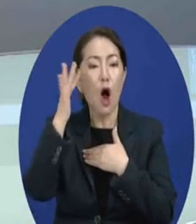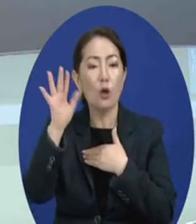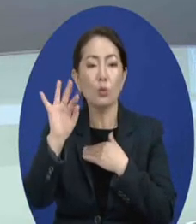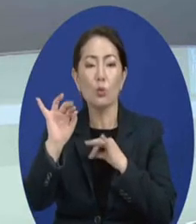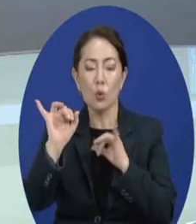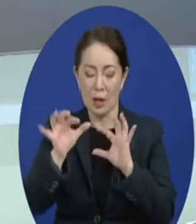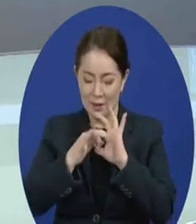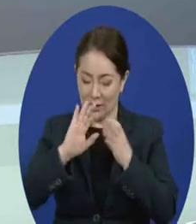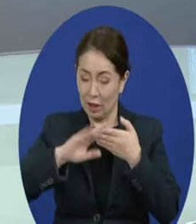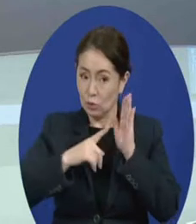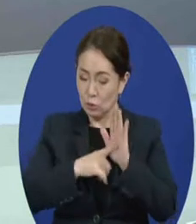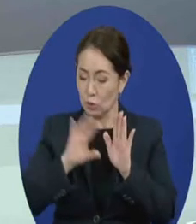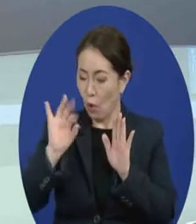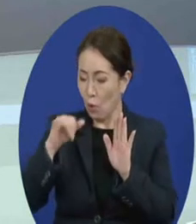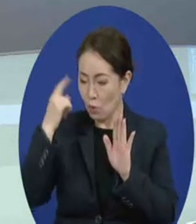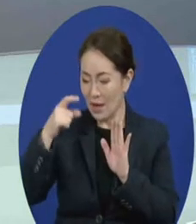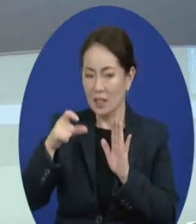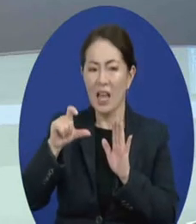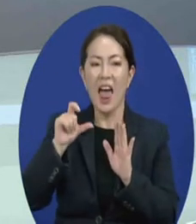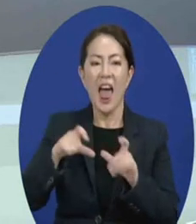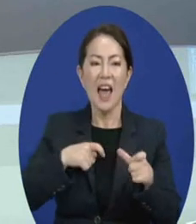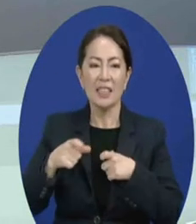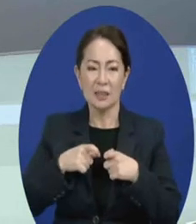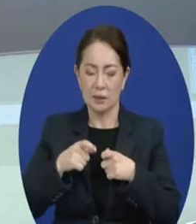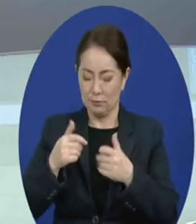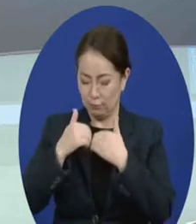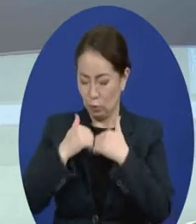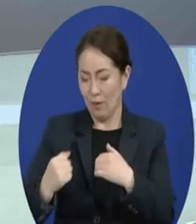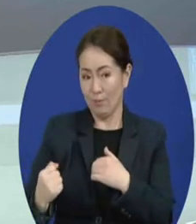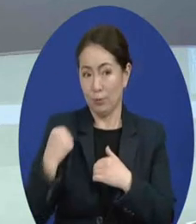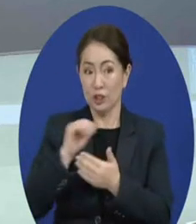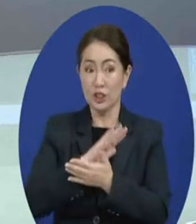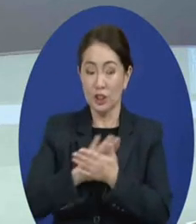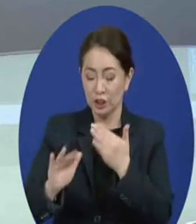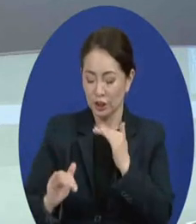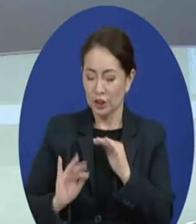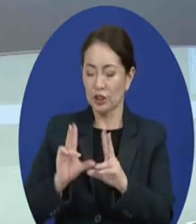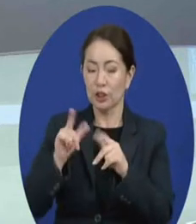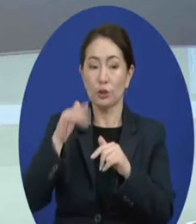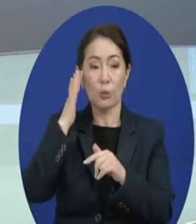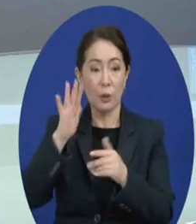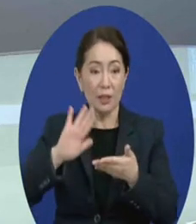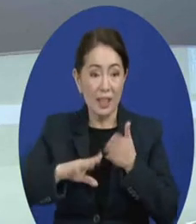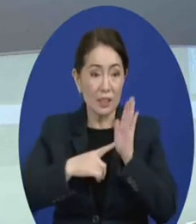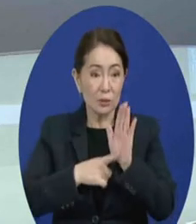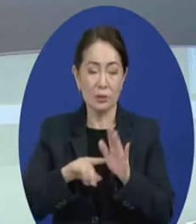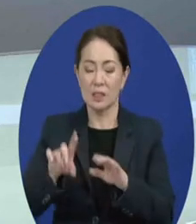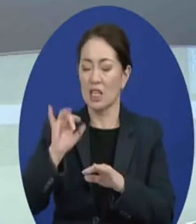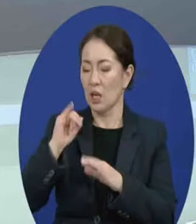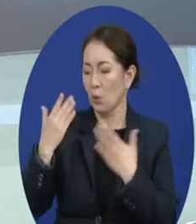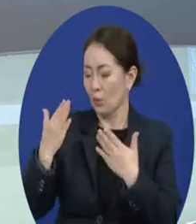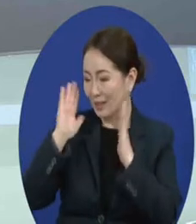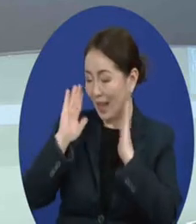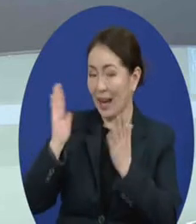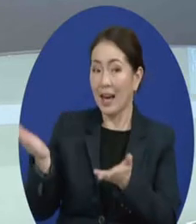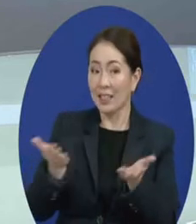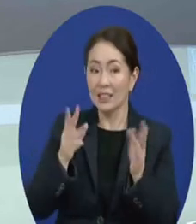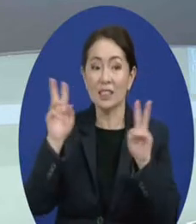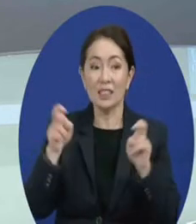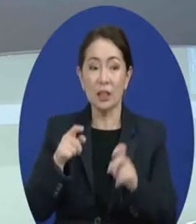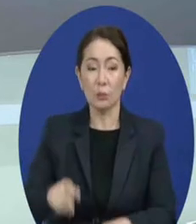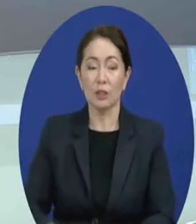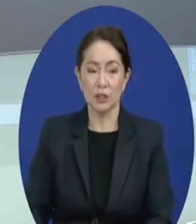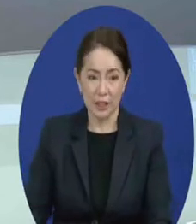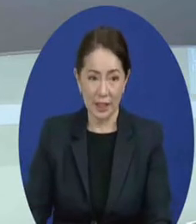намын дарга Оюу Эрдэнэ ойрын 10 жилд эдийн засгийн тусгаар тогтнол болох шин сэргэлтийн бодлогыг танилцуулсан нь намын их хурлын анхаарал татах гол сэдв